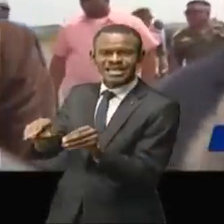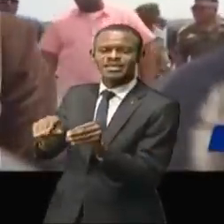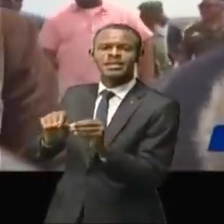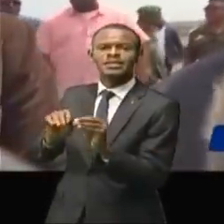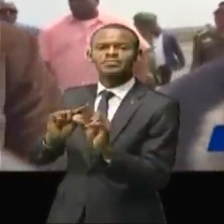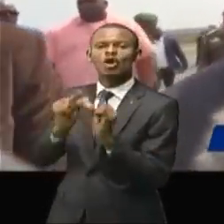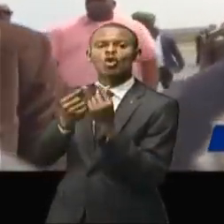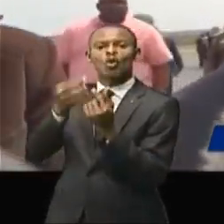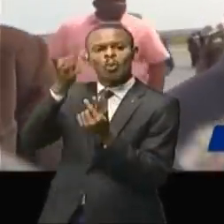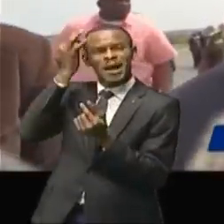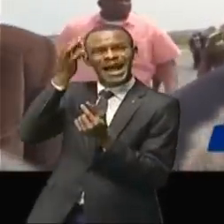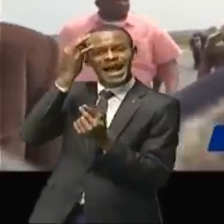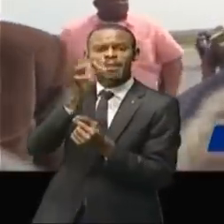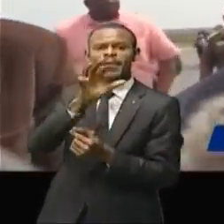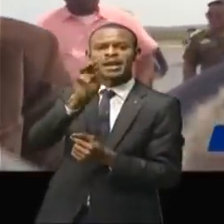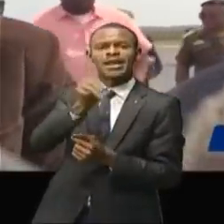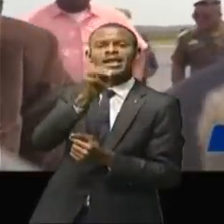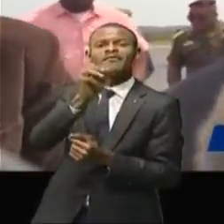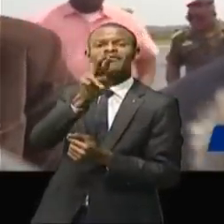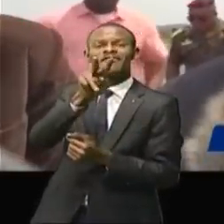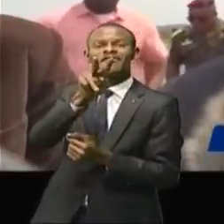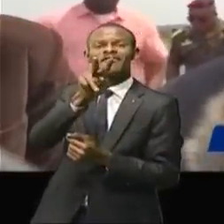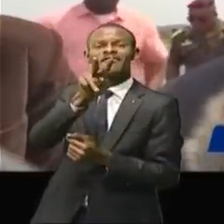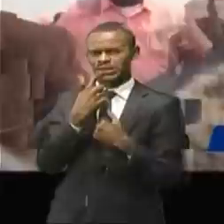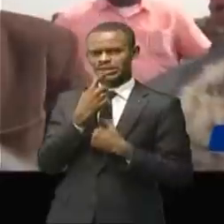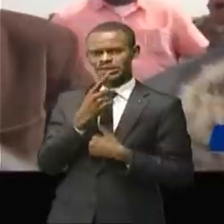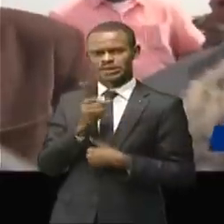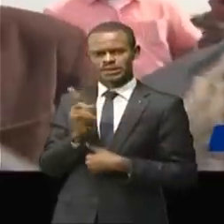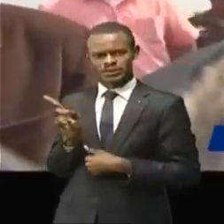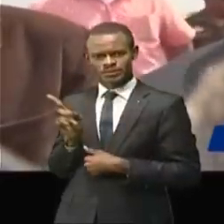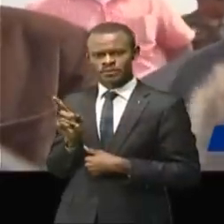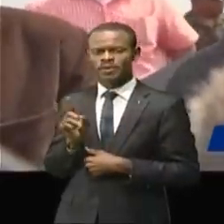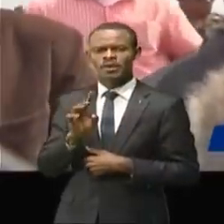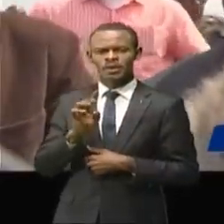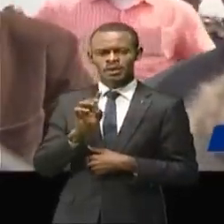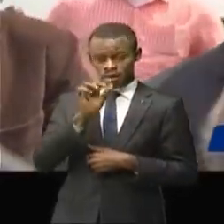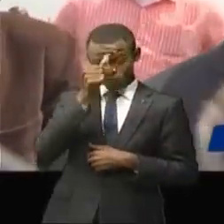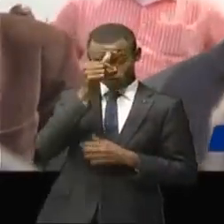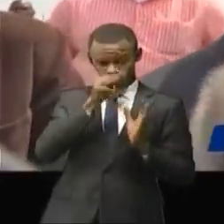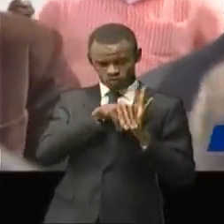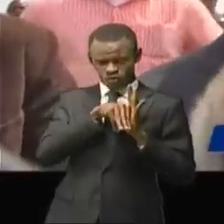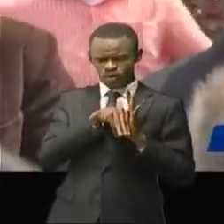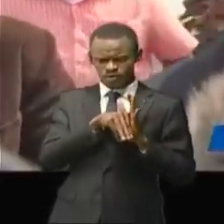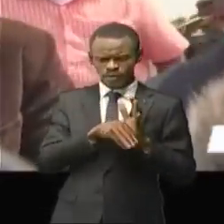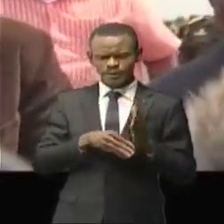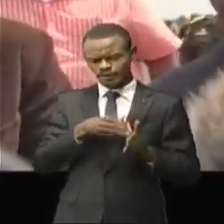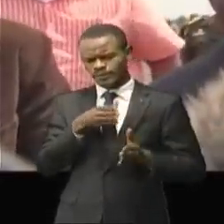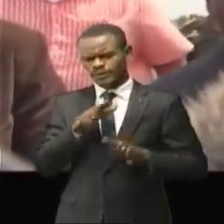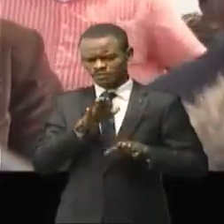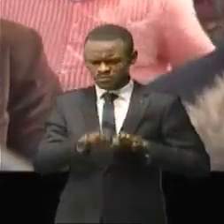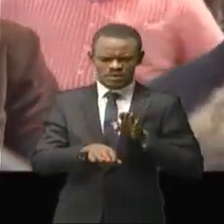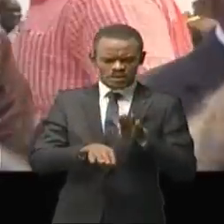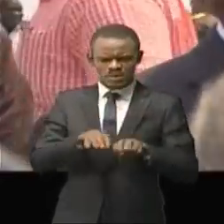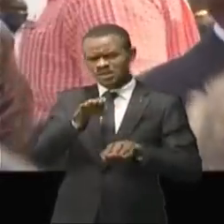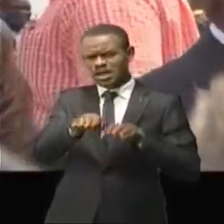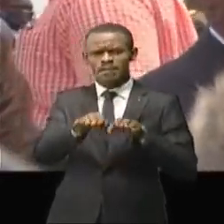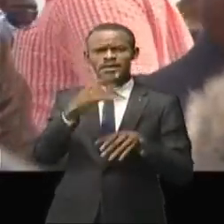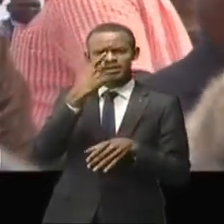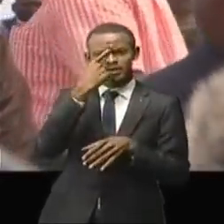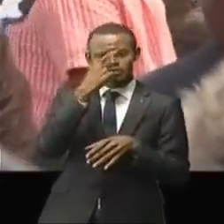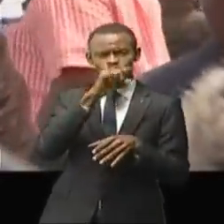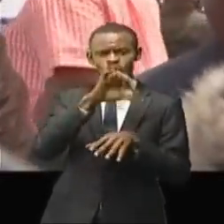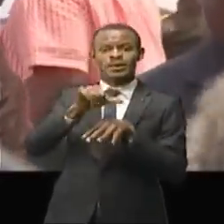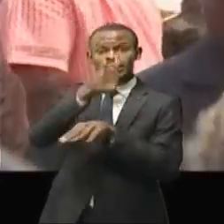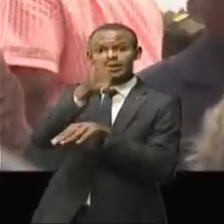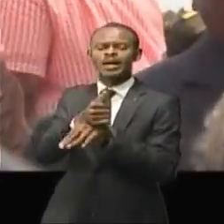pour pouvoir négocier les virages afin de retrouver la paix tant désiré ici il y a